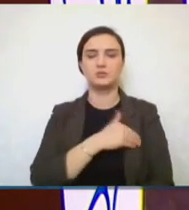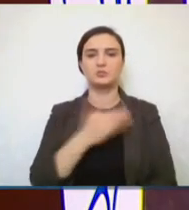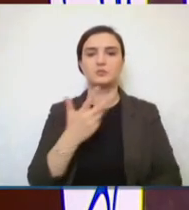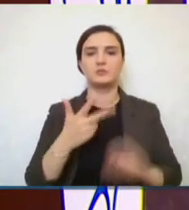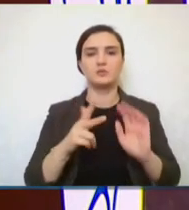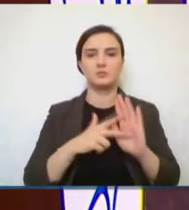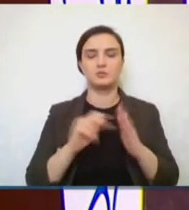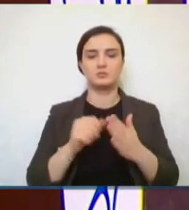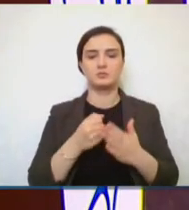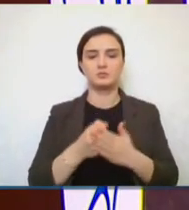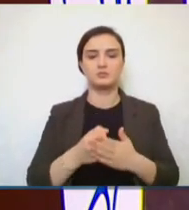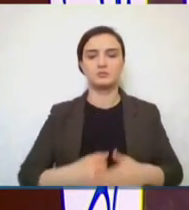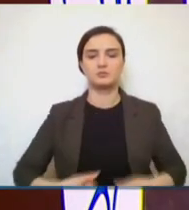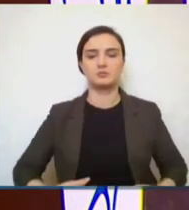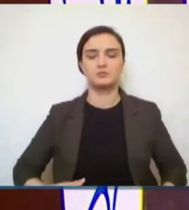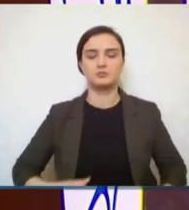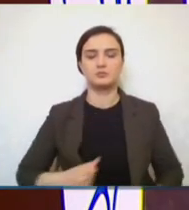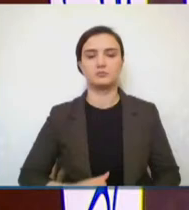დიახ.